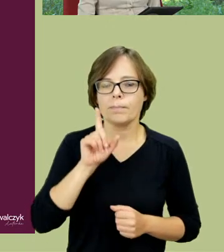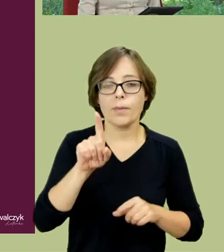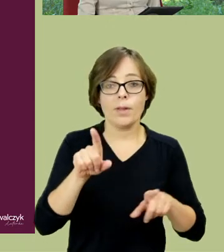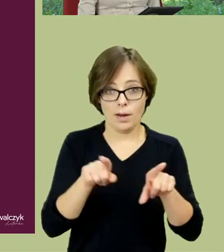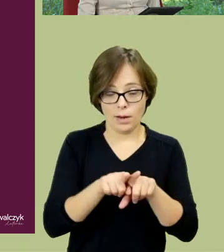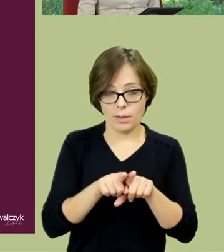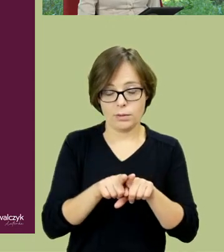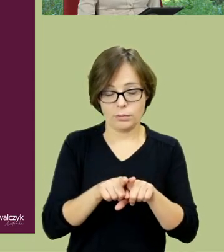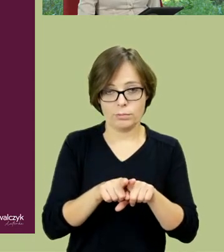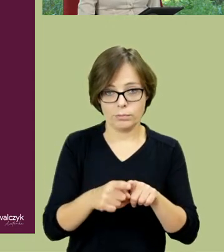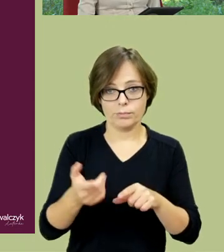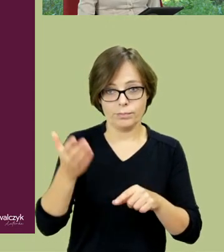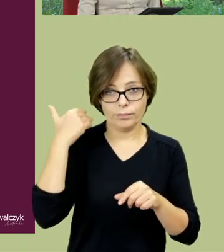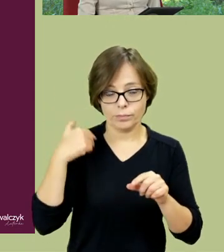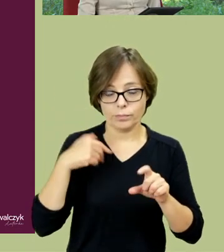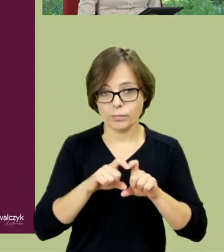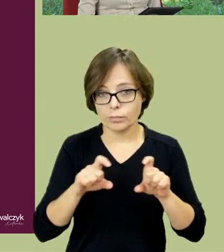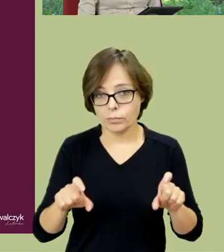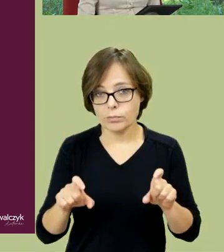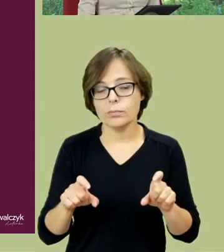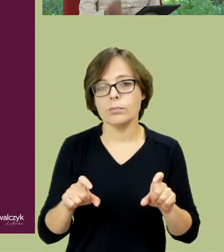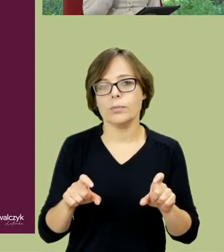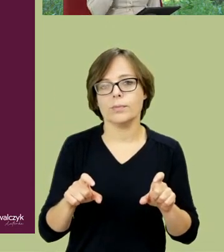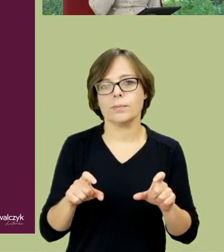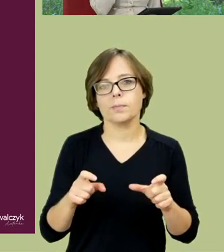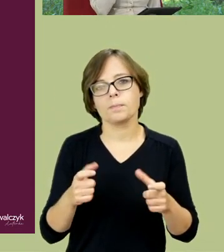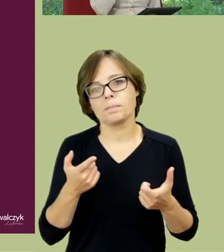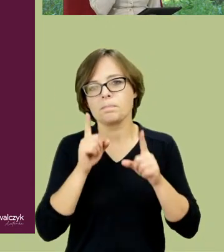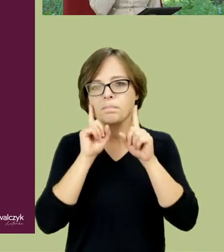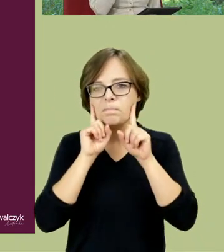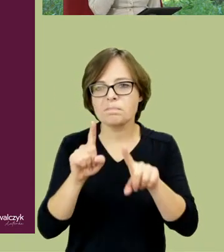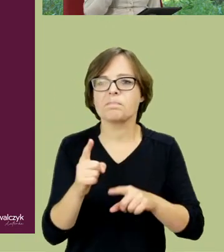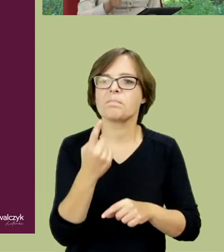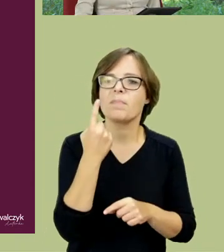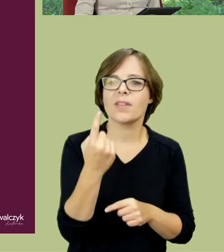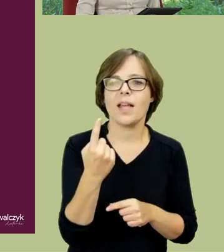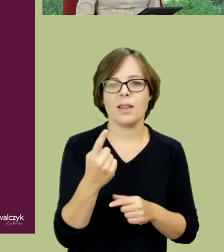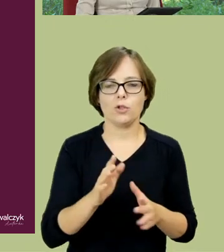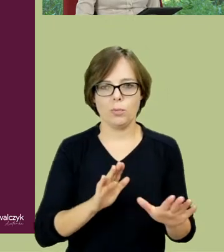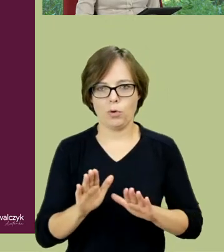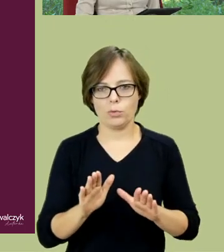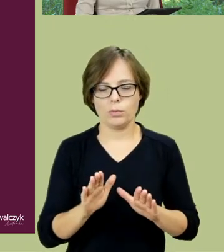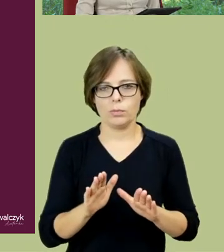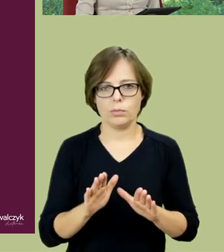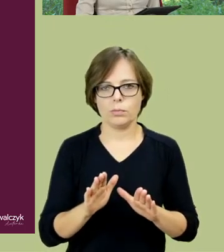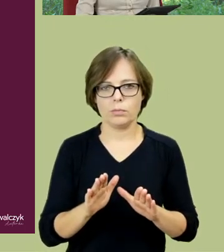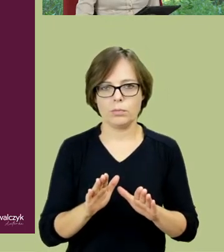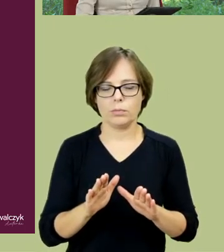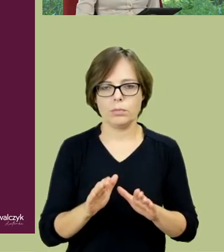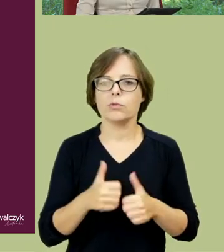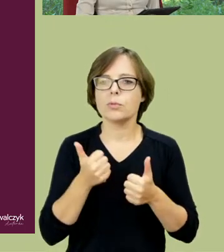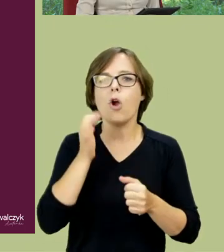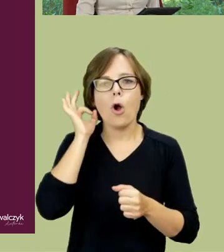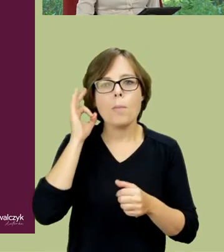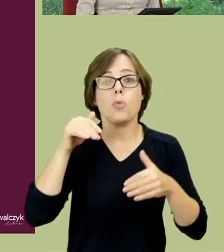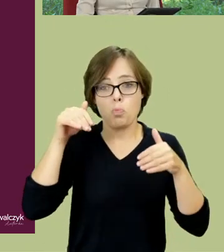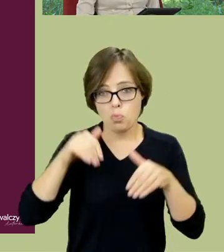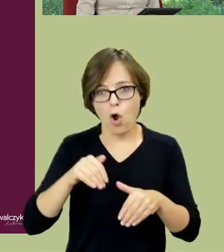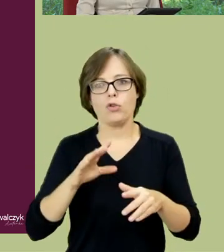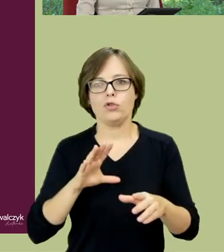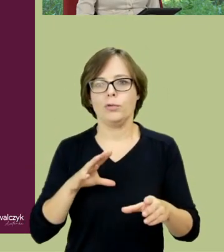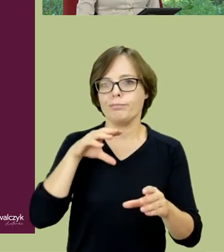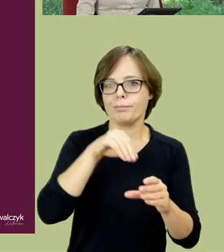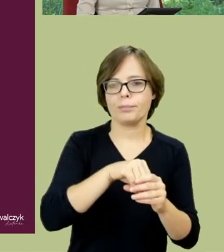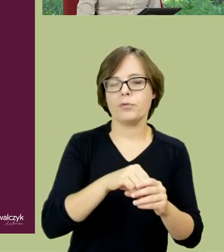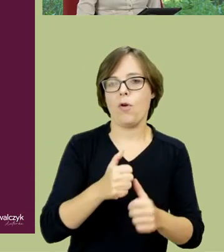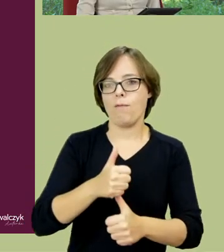wówczas właściwie jedynym sposobem, żeby kobieta mogła zaciągnąć się do